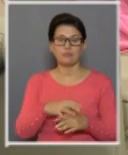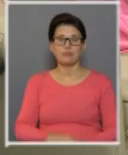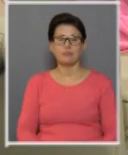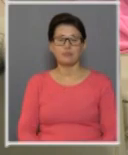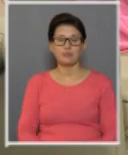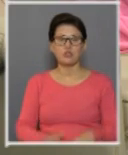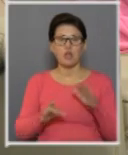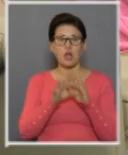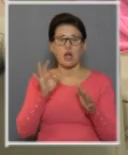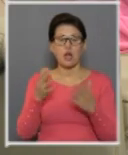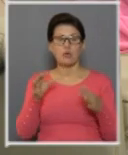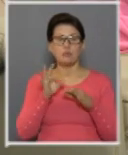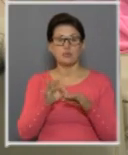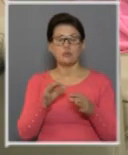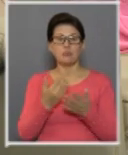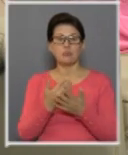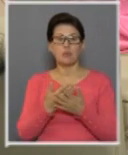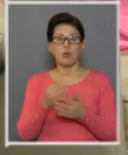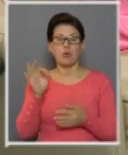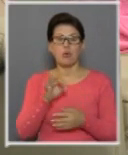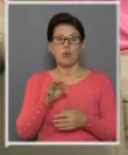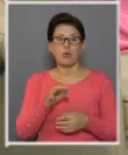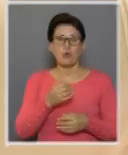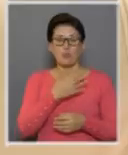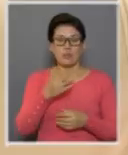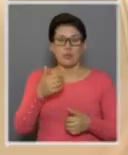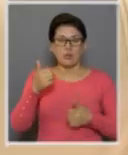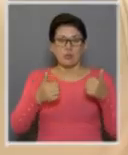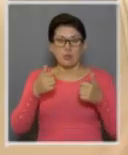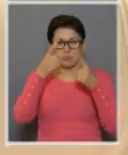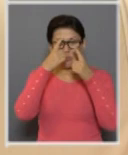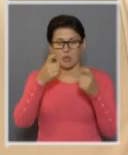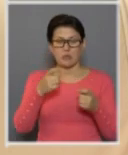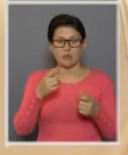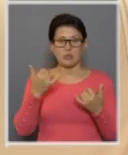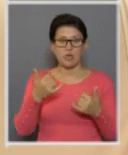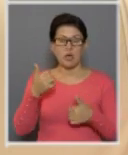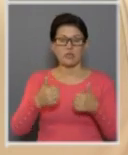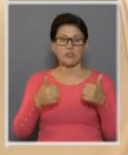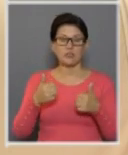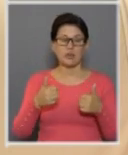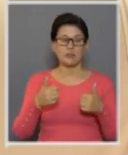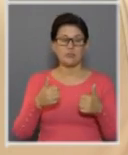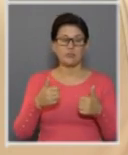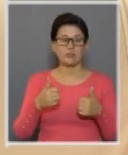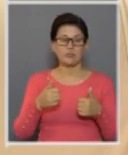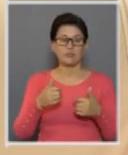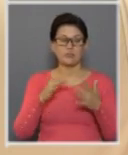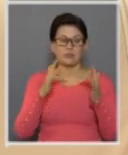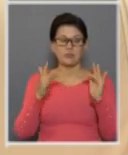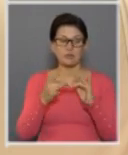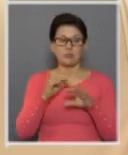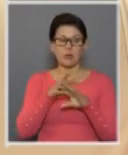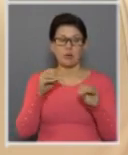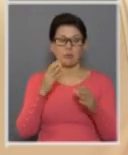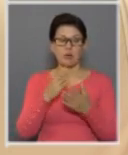Енді іріктеуден қалай өттің? Іріктеу жайлы айтсаң? Сол іріктеу бізде кастинг жарияланды. Кастингке интернет қазір